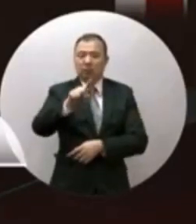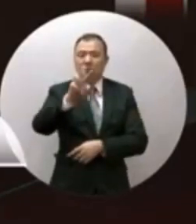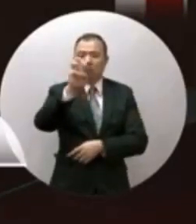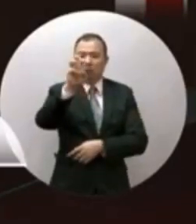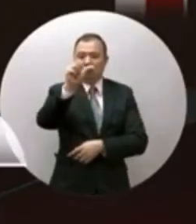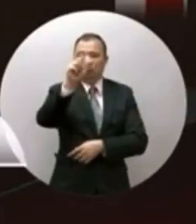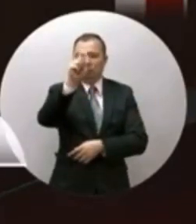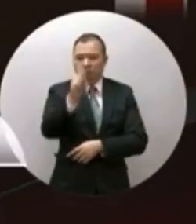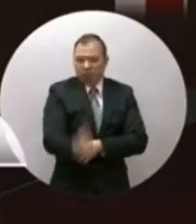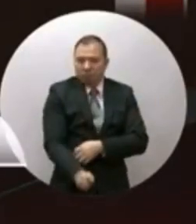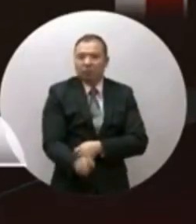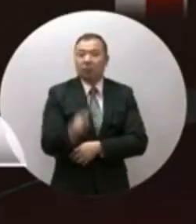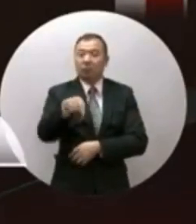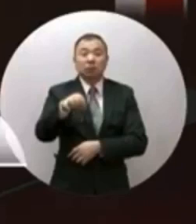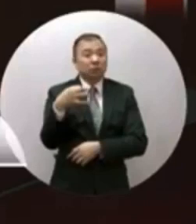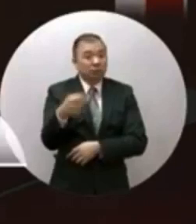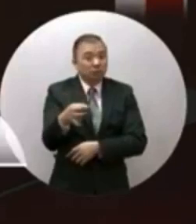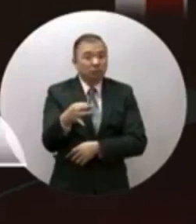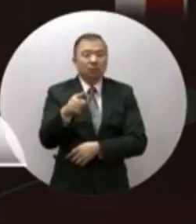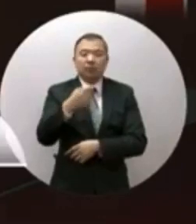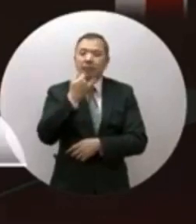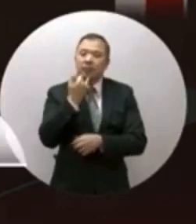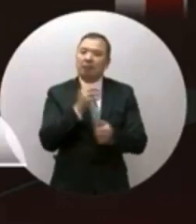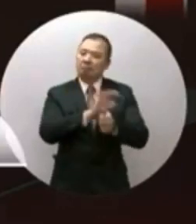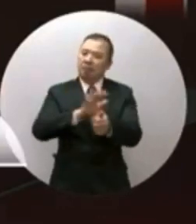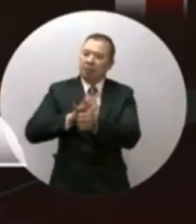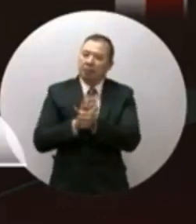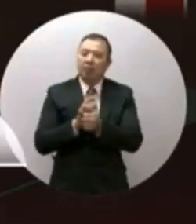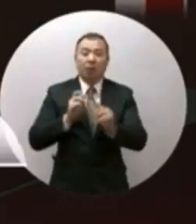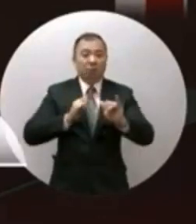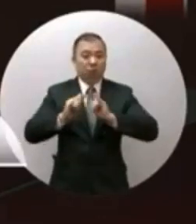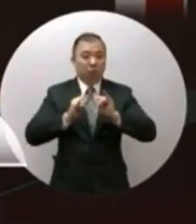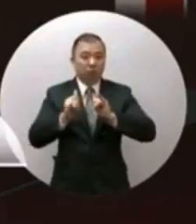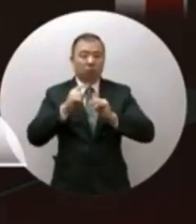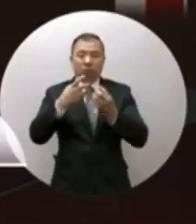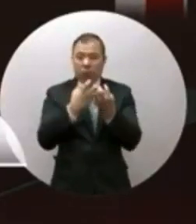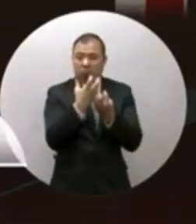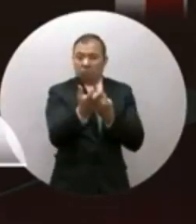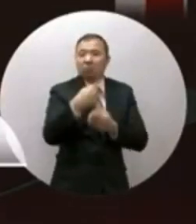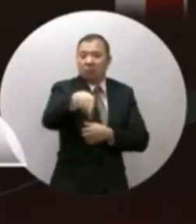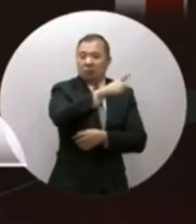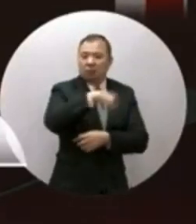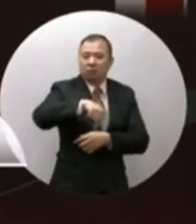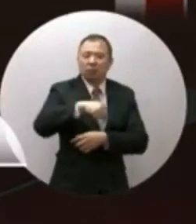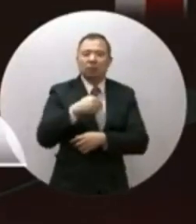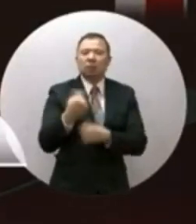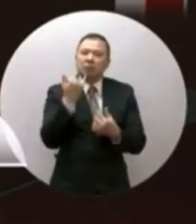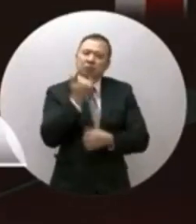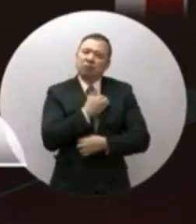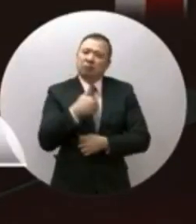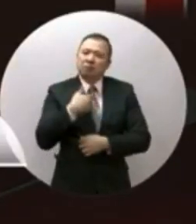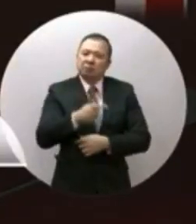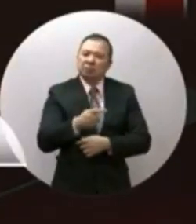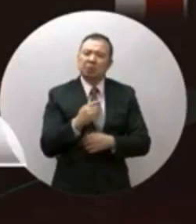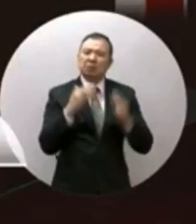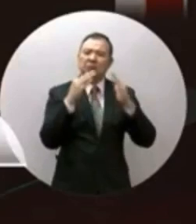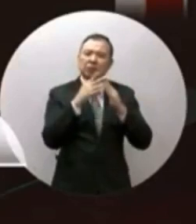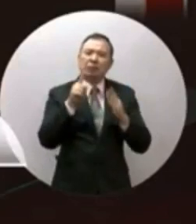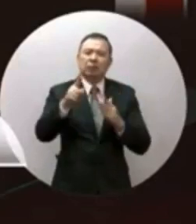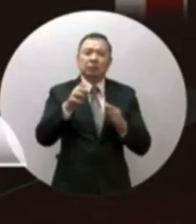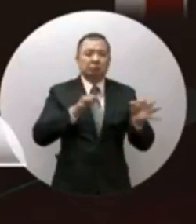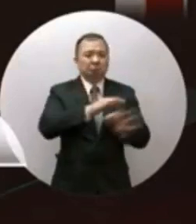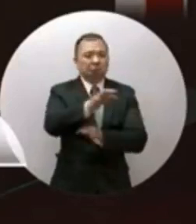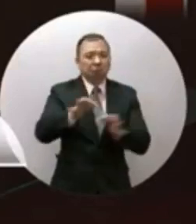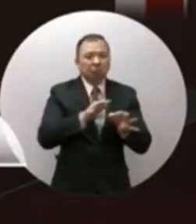1035亿，可以协助大量的民众，尤其都是各家庭经济支